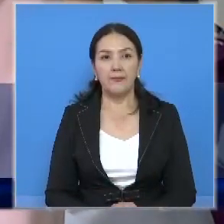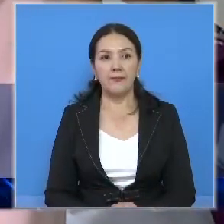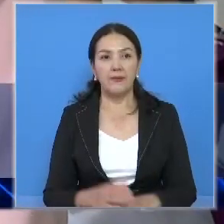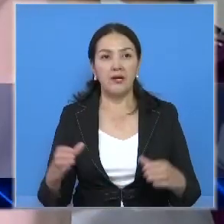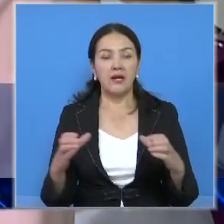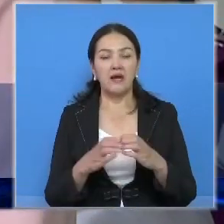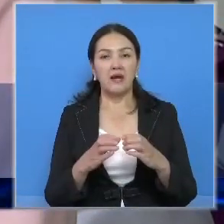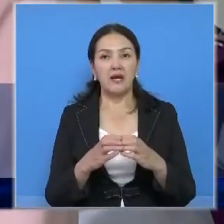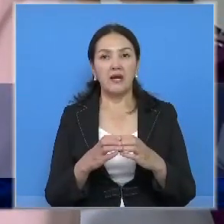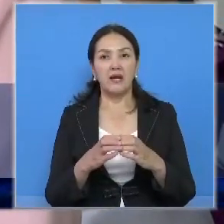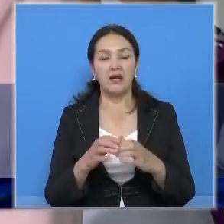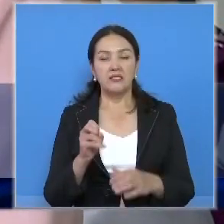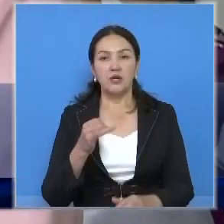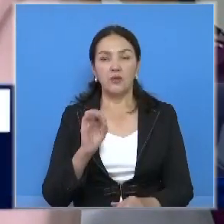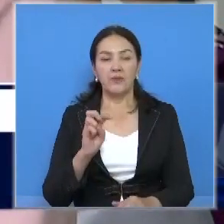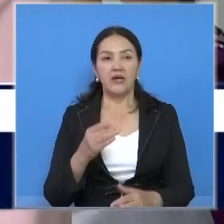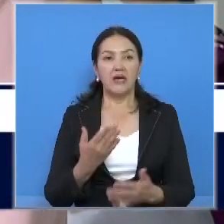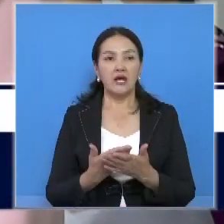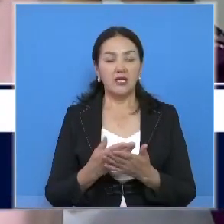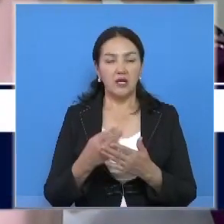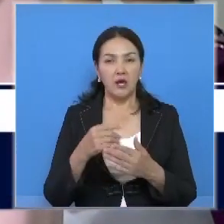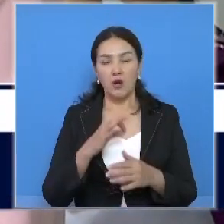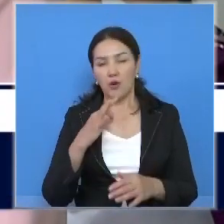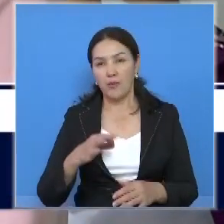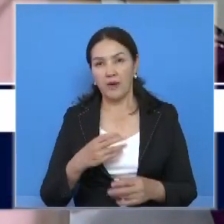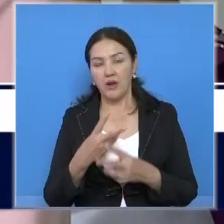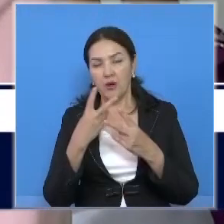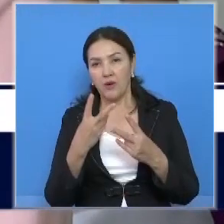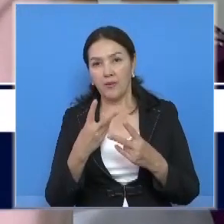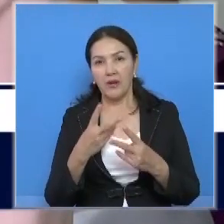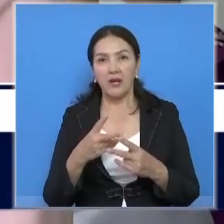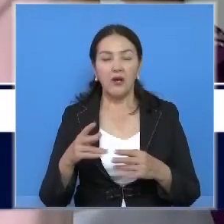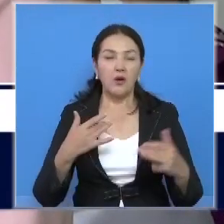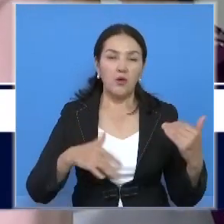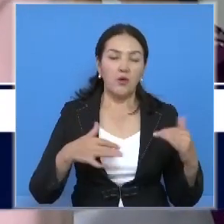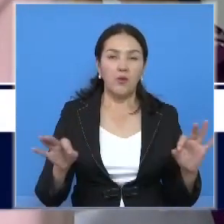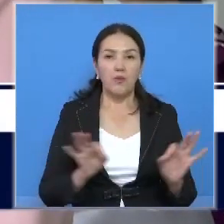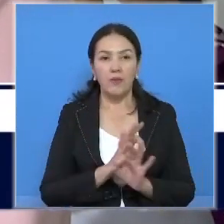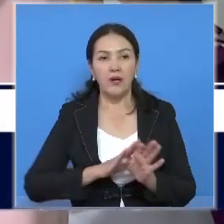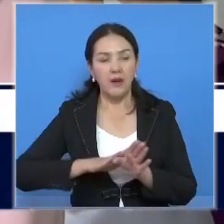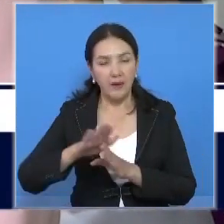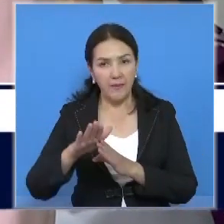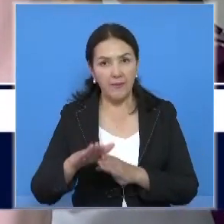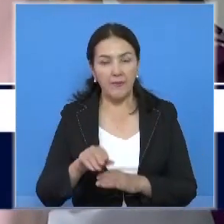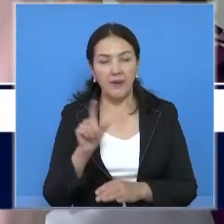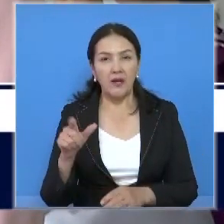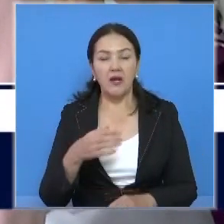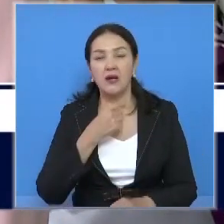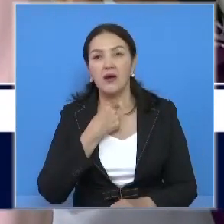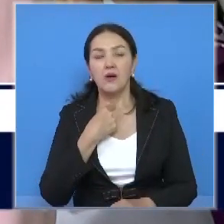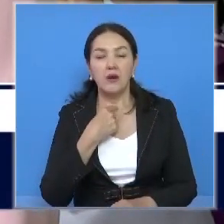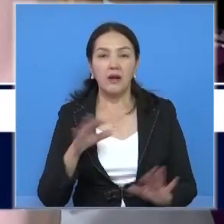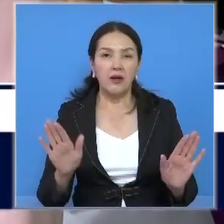Ансамбль мен Дәулеткерей Шығайұлының Көрі-ұлы деген күйін орындағанбыз. Оқушыларымыз вокал номинациясы